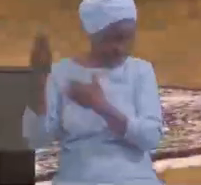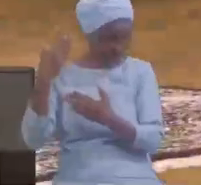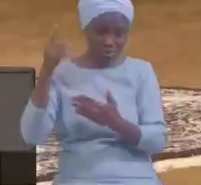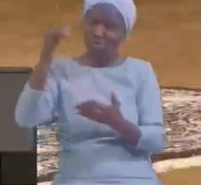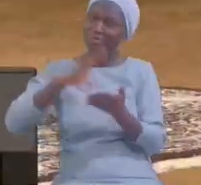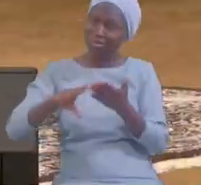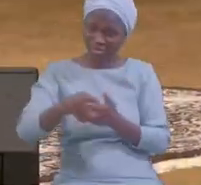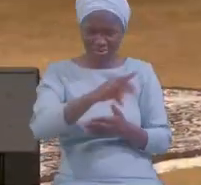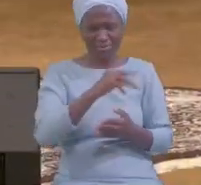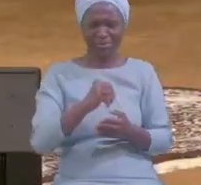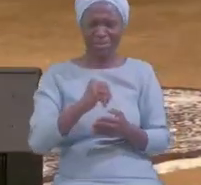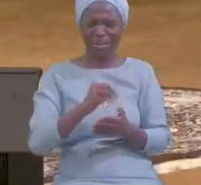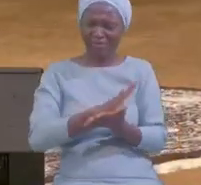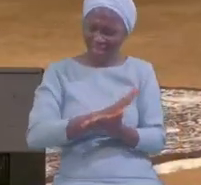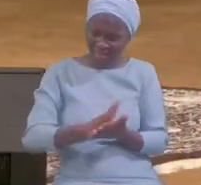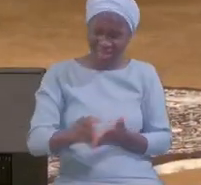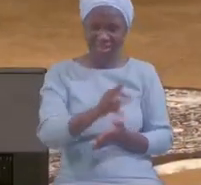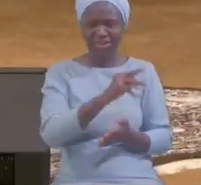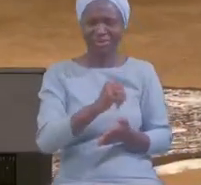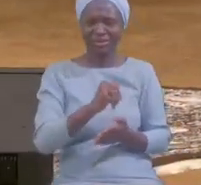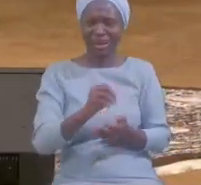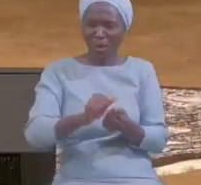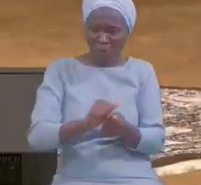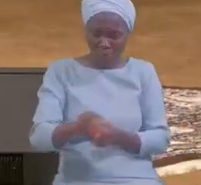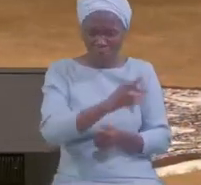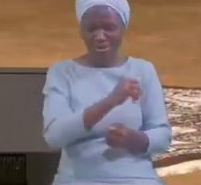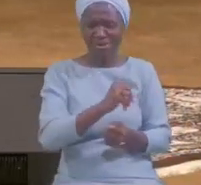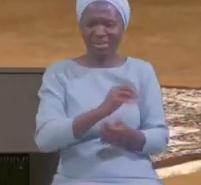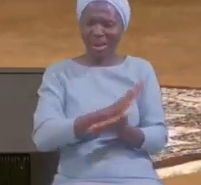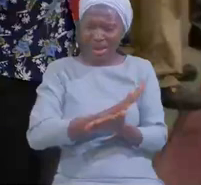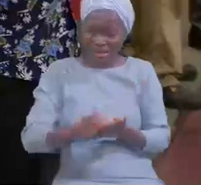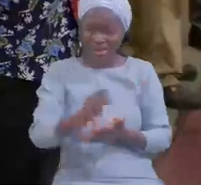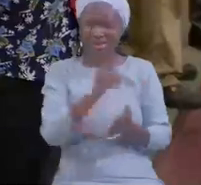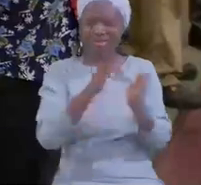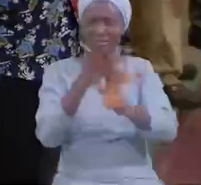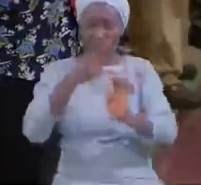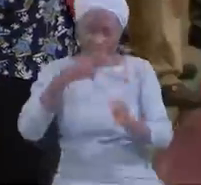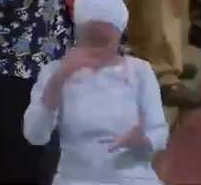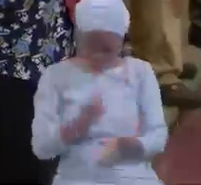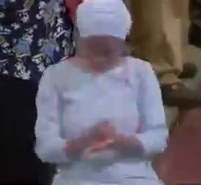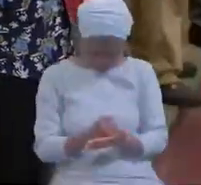lave-les, purifie-les, efface-tout au nom de Jésus-Christ.